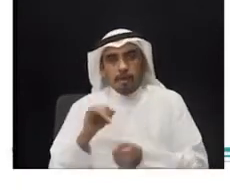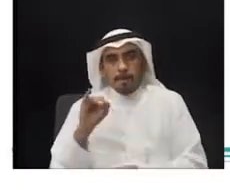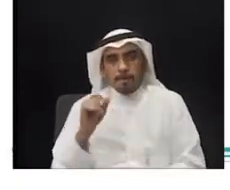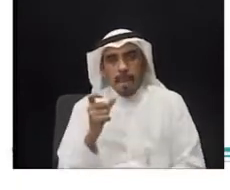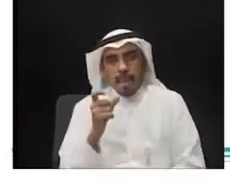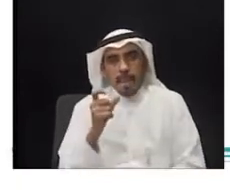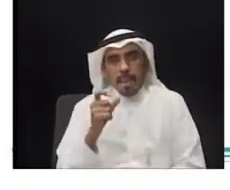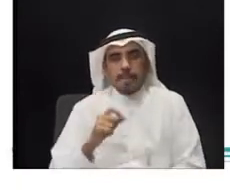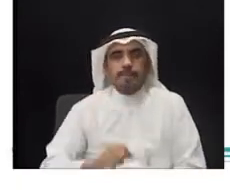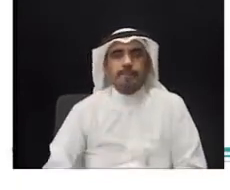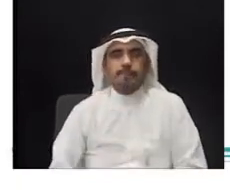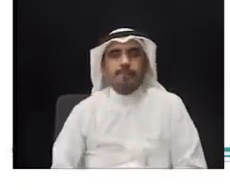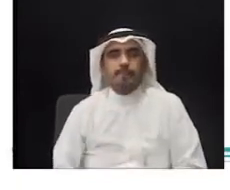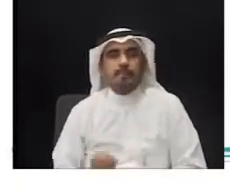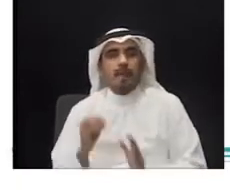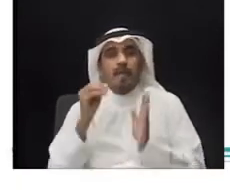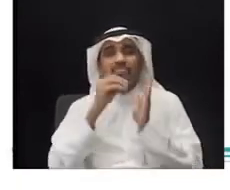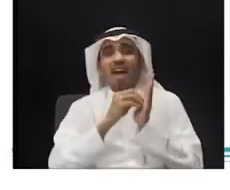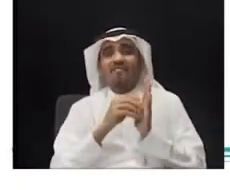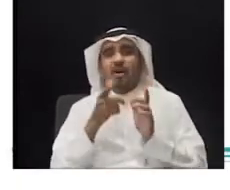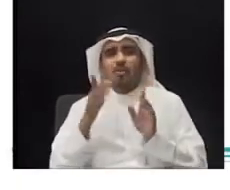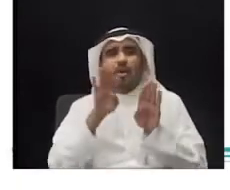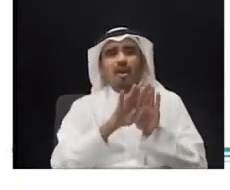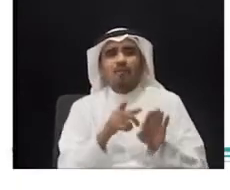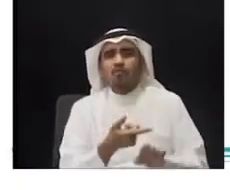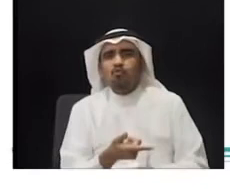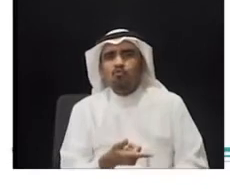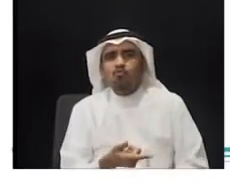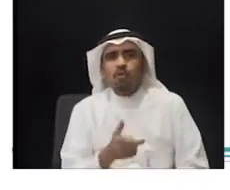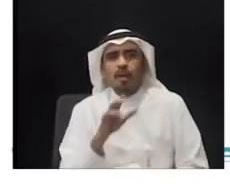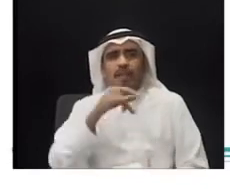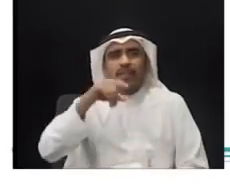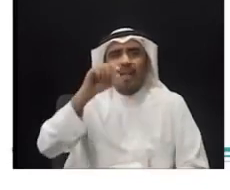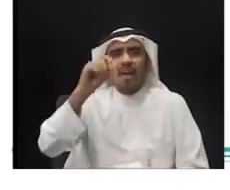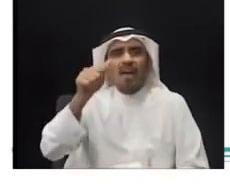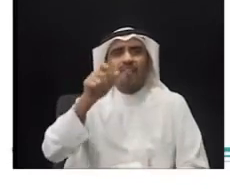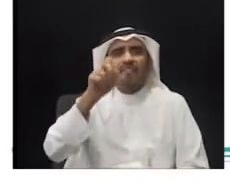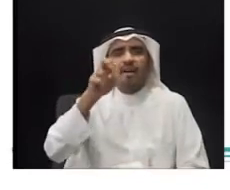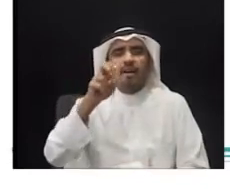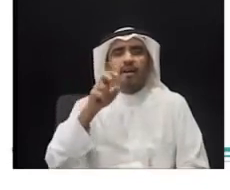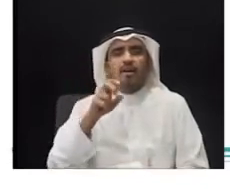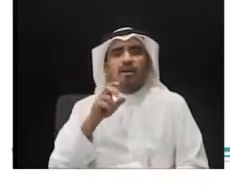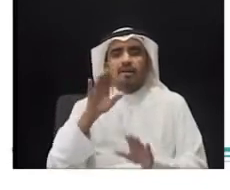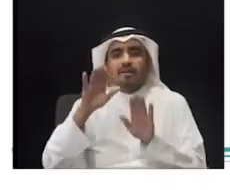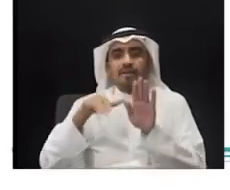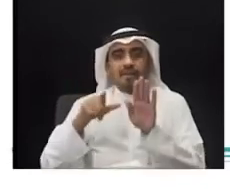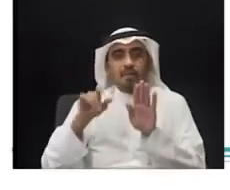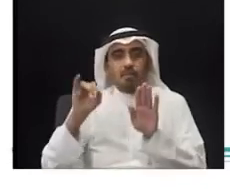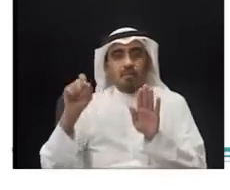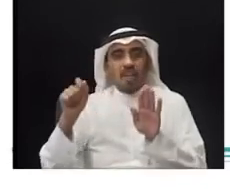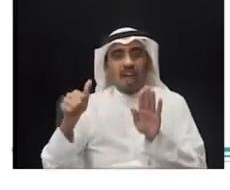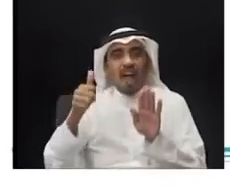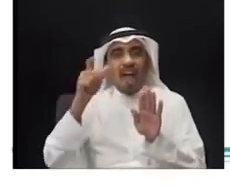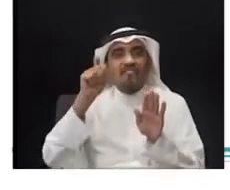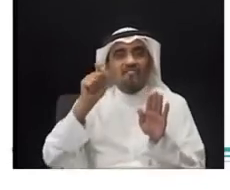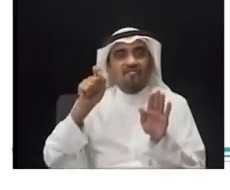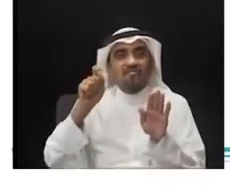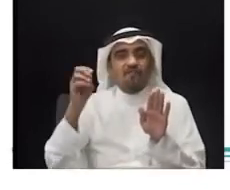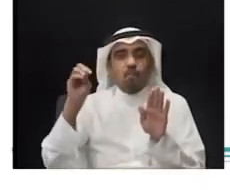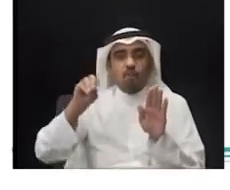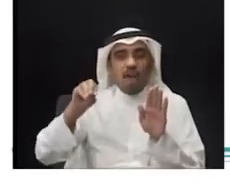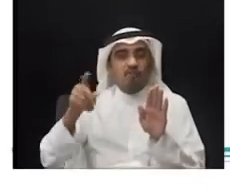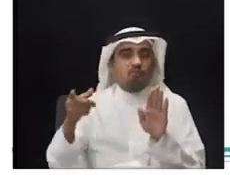الجر من. الإضافة تتكون من فراغ ومضاف إليه،